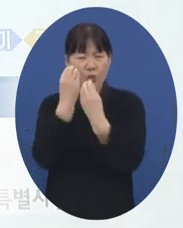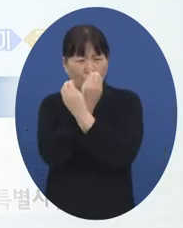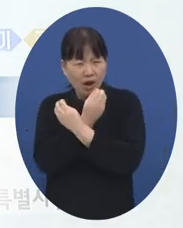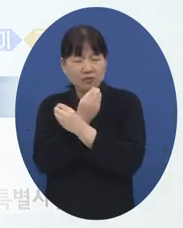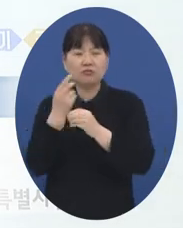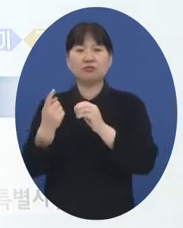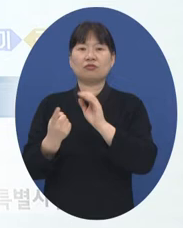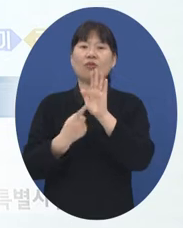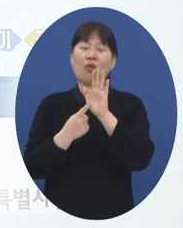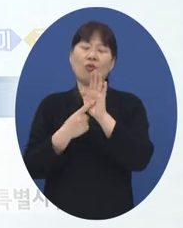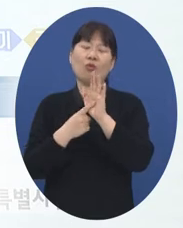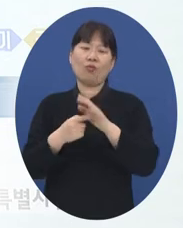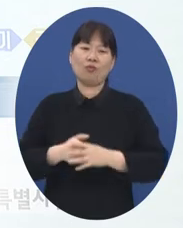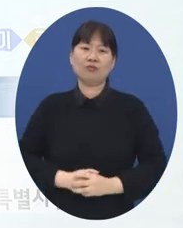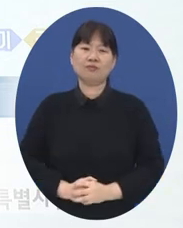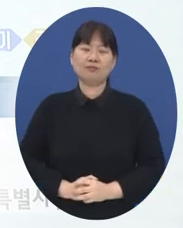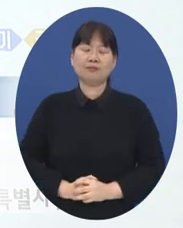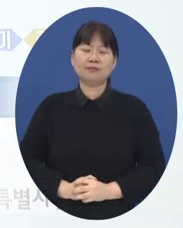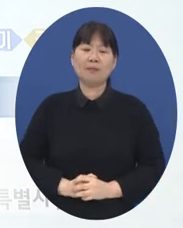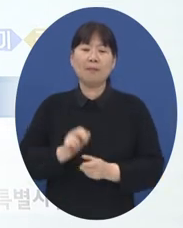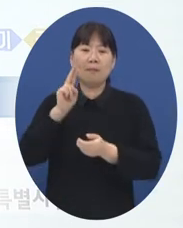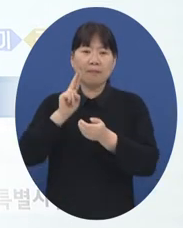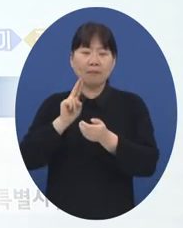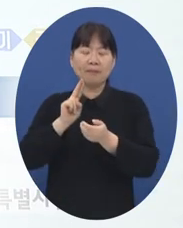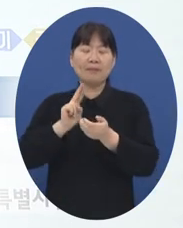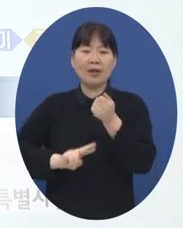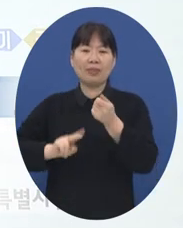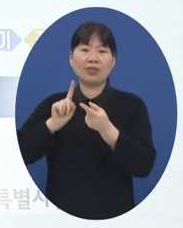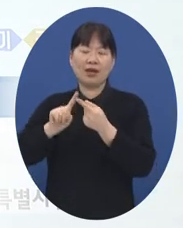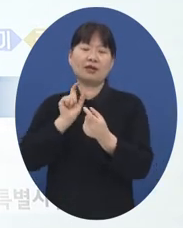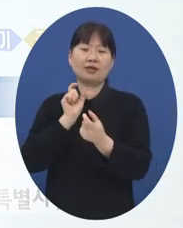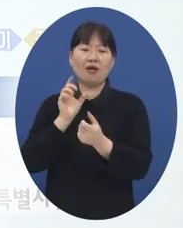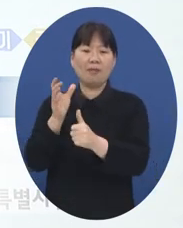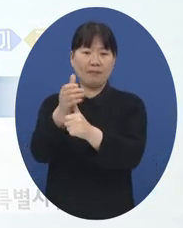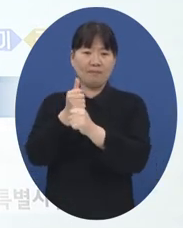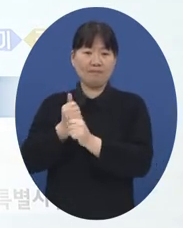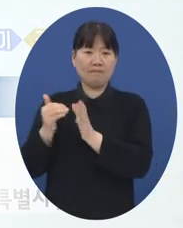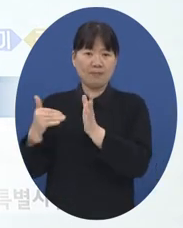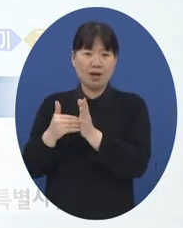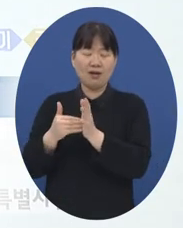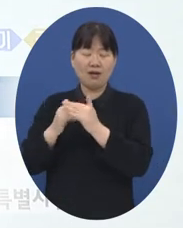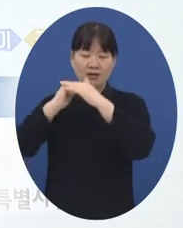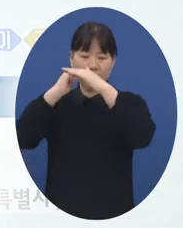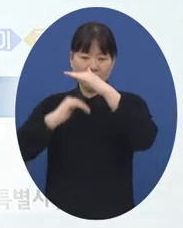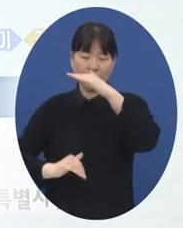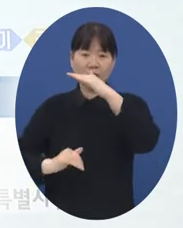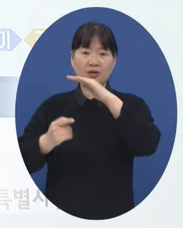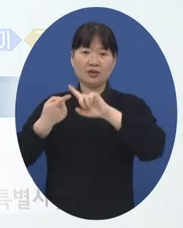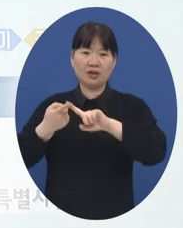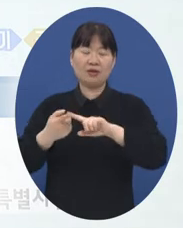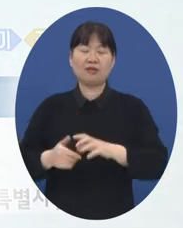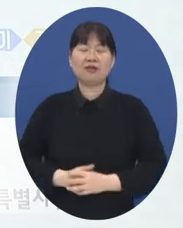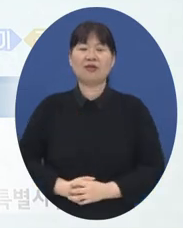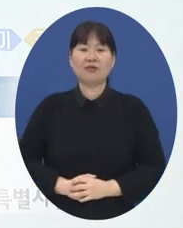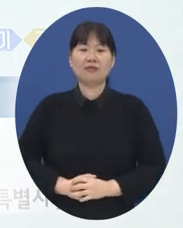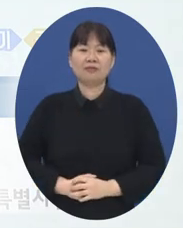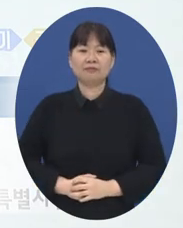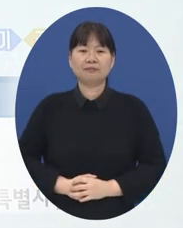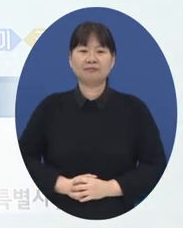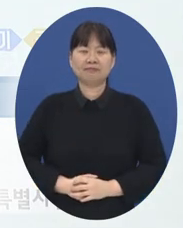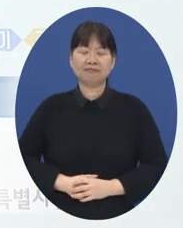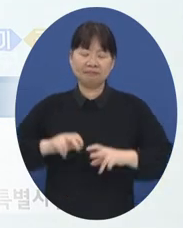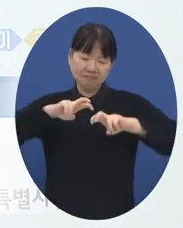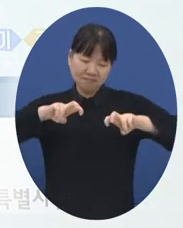그런 광고를 한 거에 대해서 적발을 했고요. 그 적발한 사항에 대해서 저희가 그